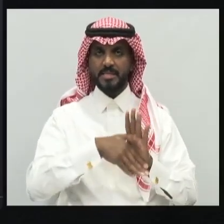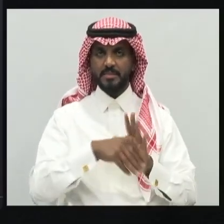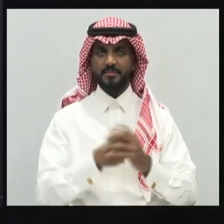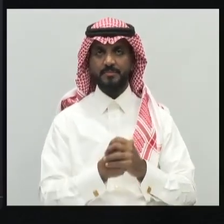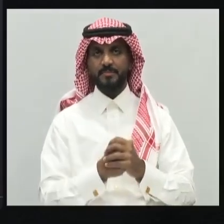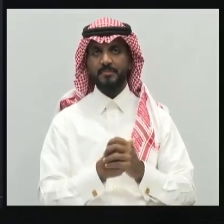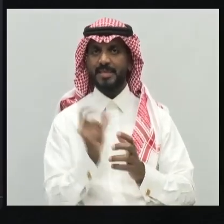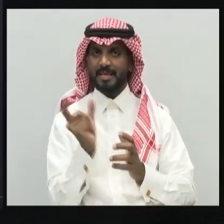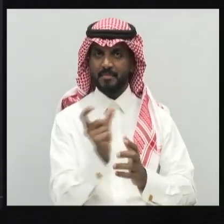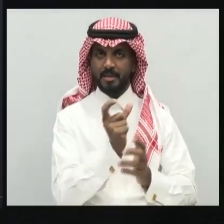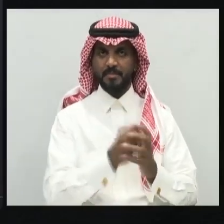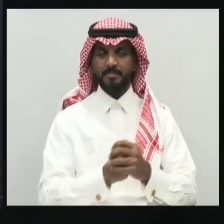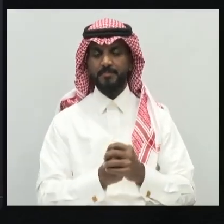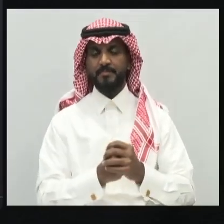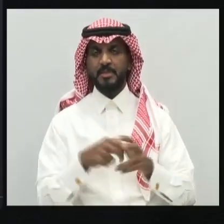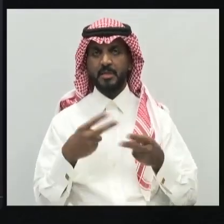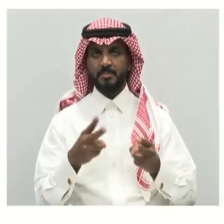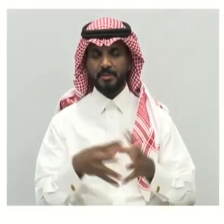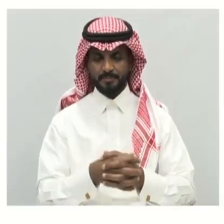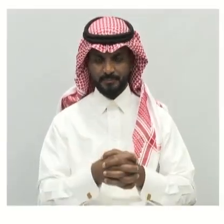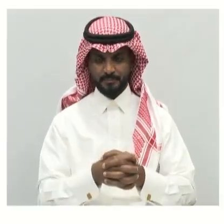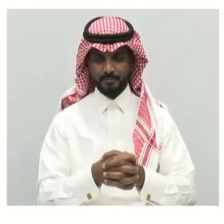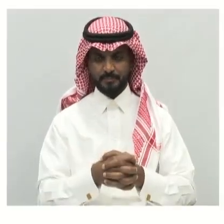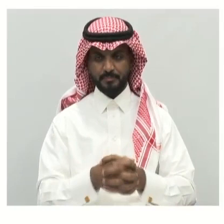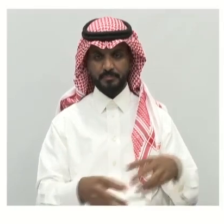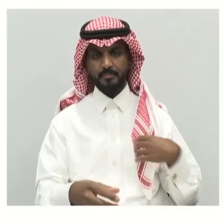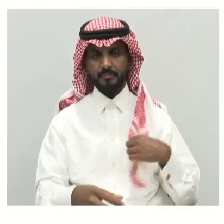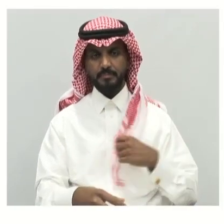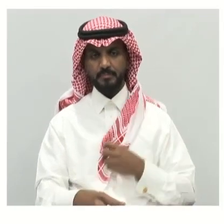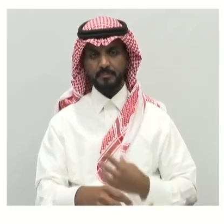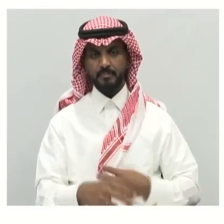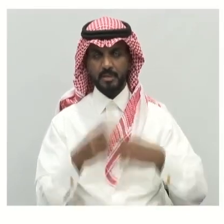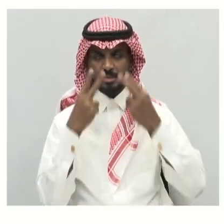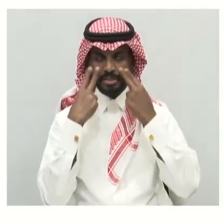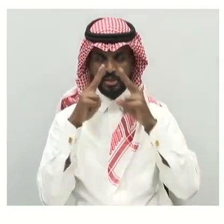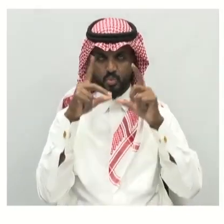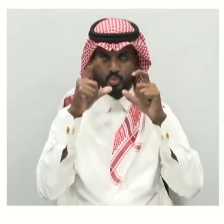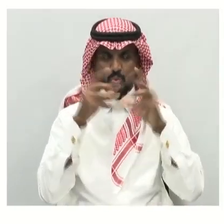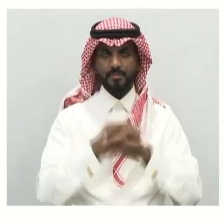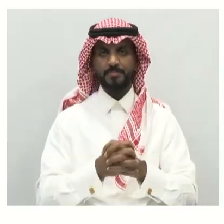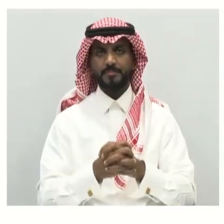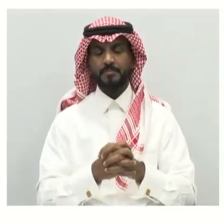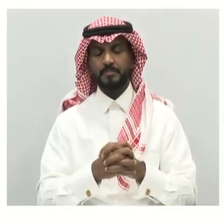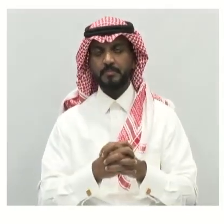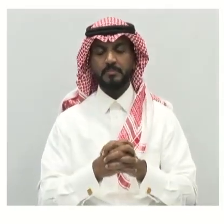كلمه كلمه نبدا الان شاهدوا معي هذه الصور